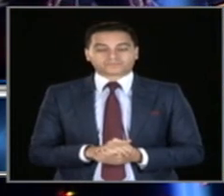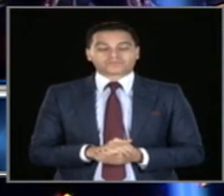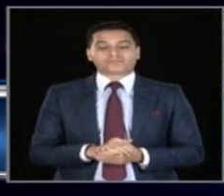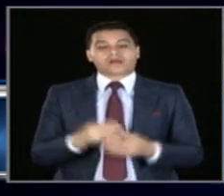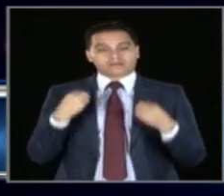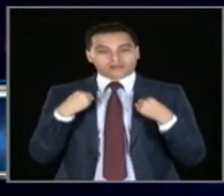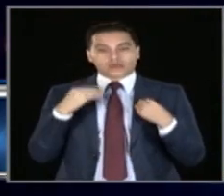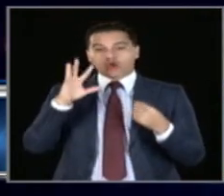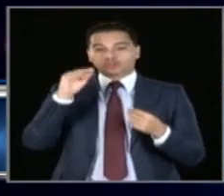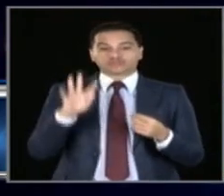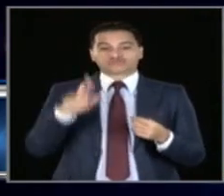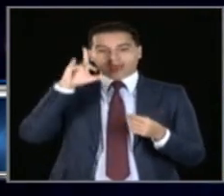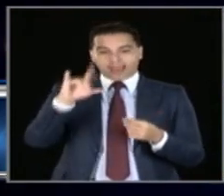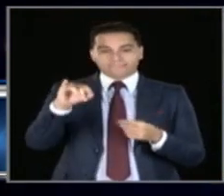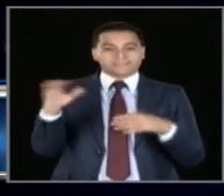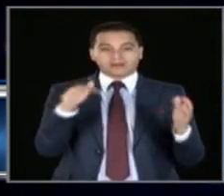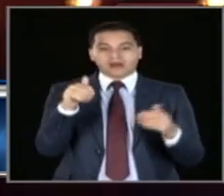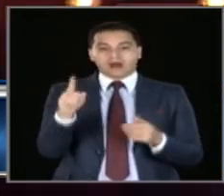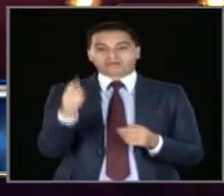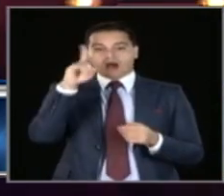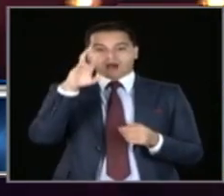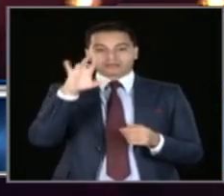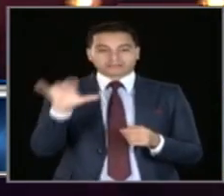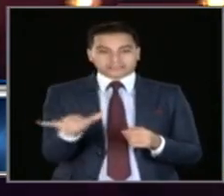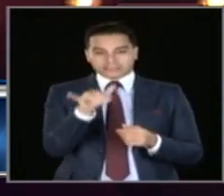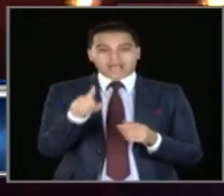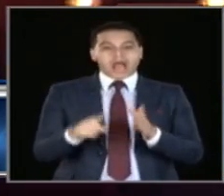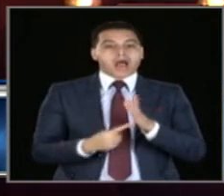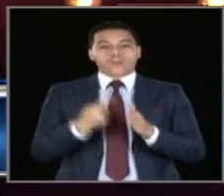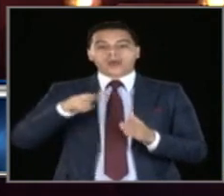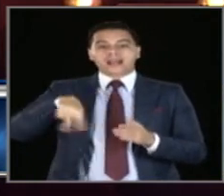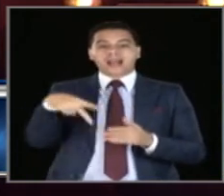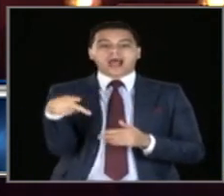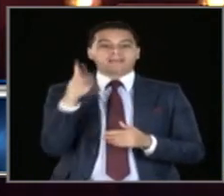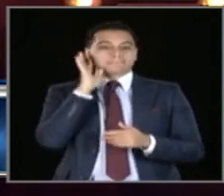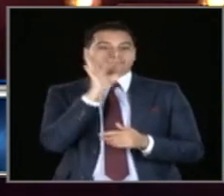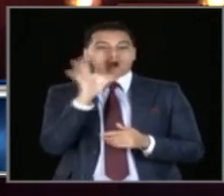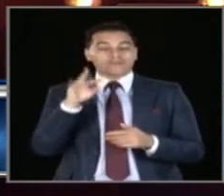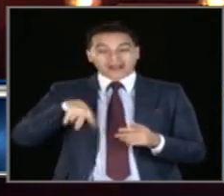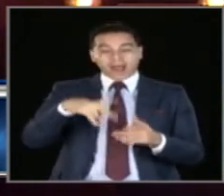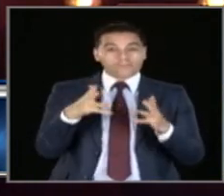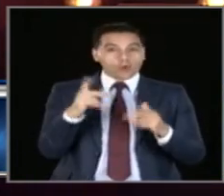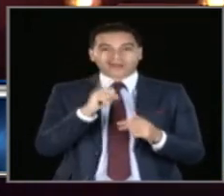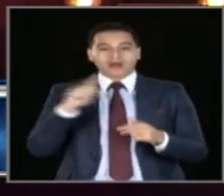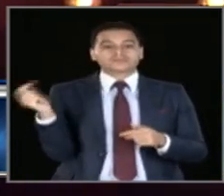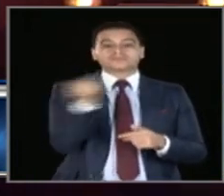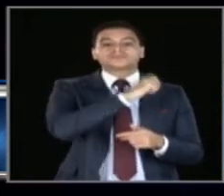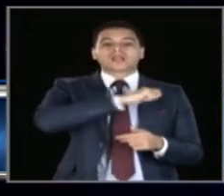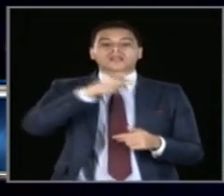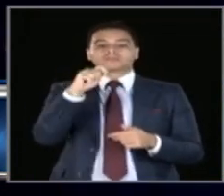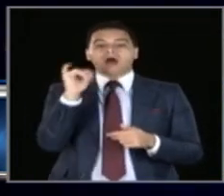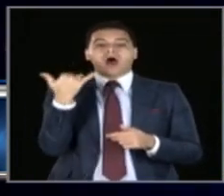رياضة، هشام أرازي هو أول لاعب تنس عربي يصل لنهائي